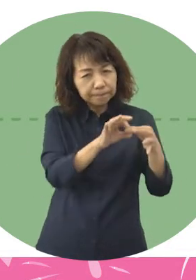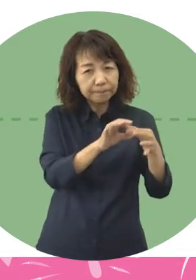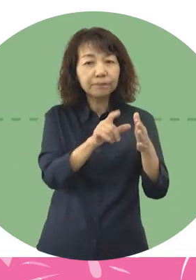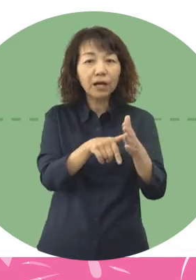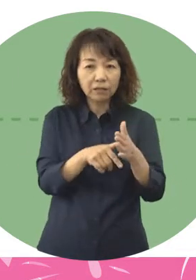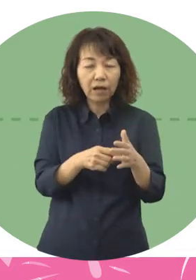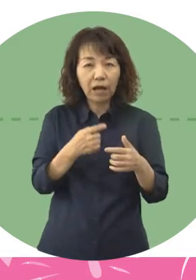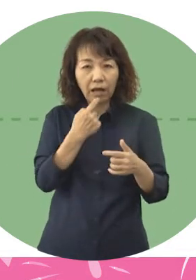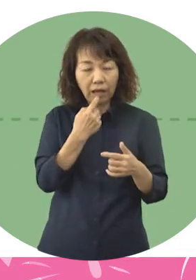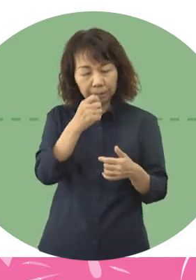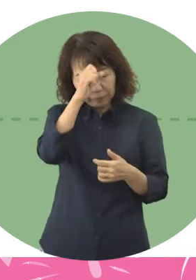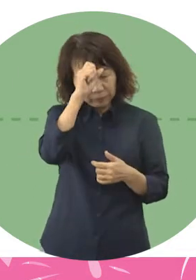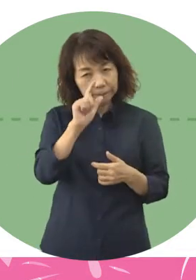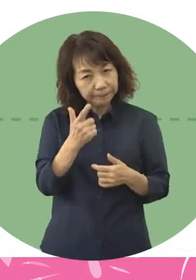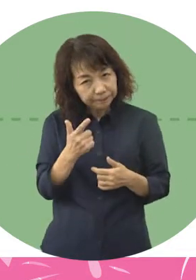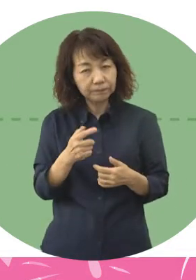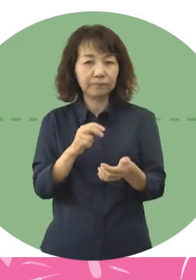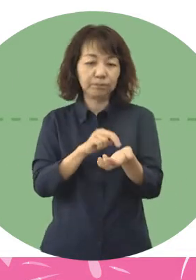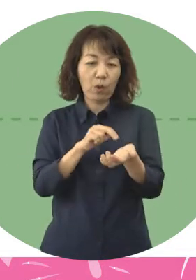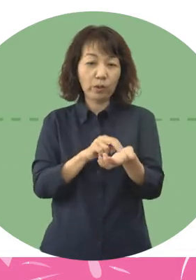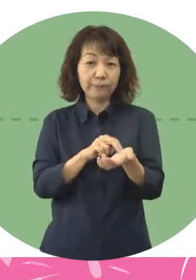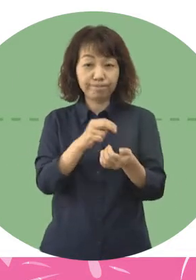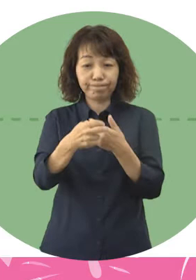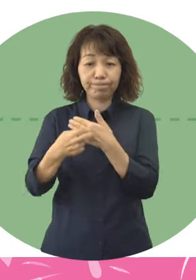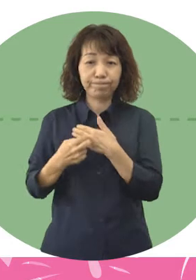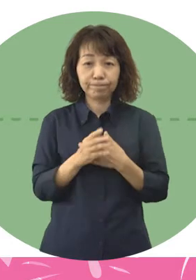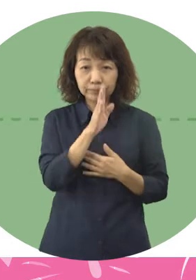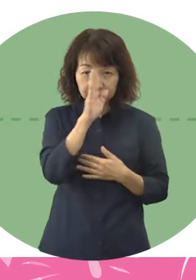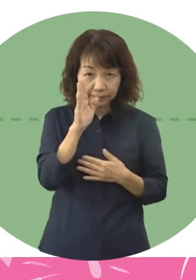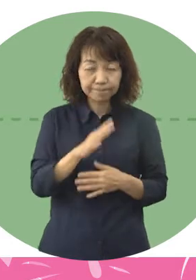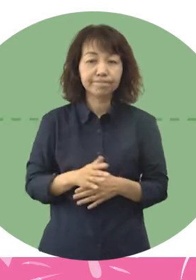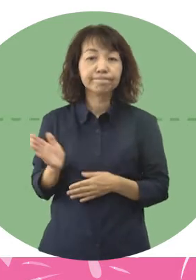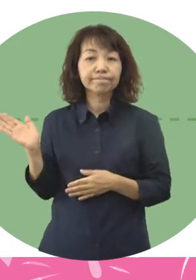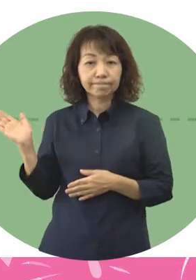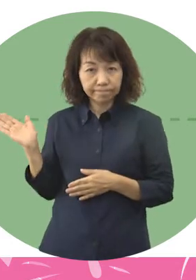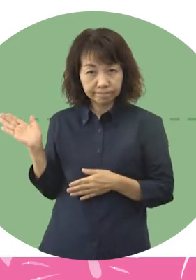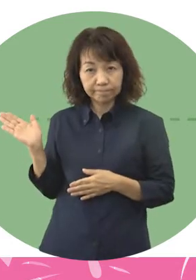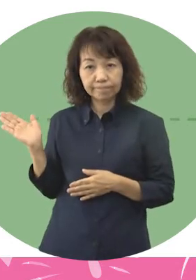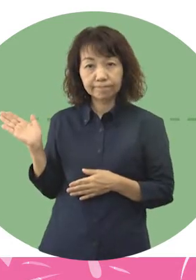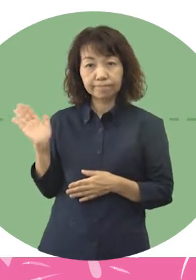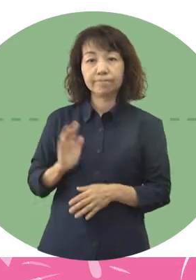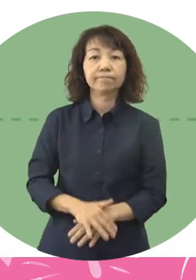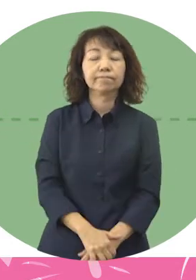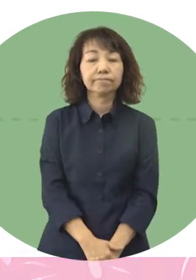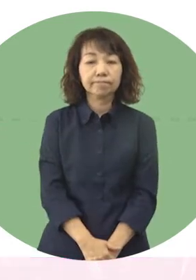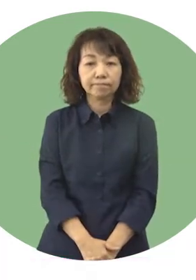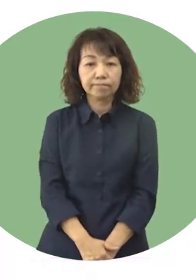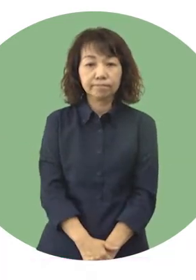核を疑い、医療機関を受診しましょう。詳しくはご覧のところまで。